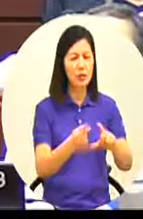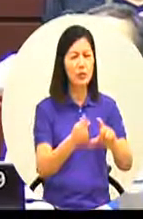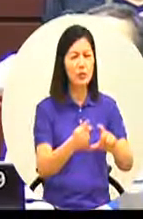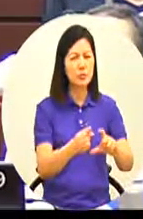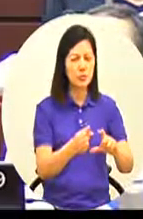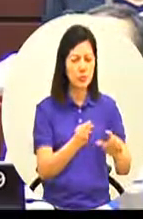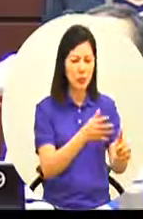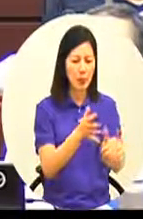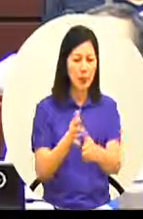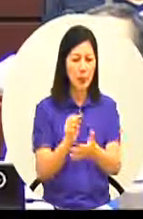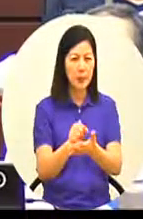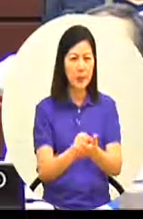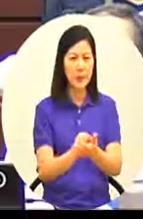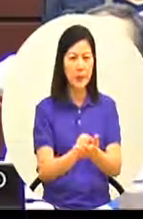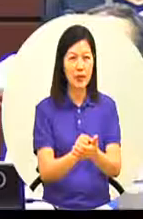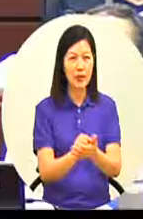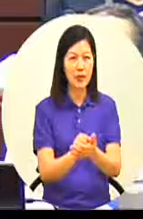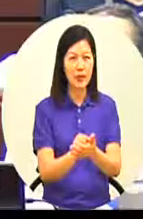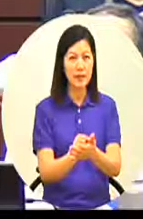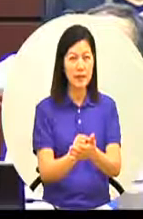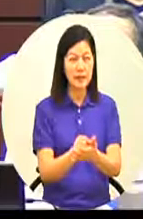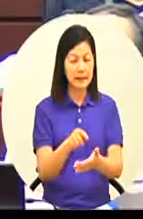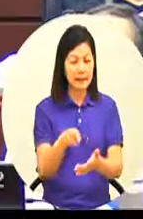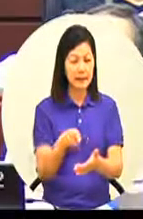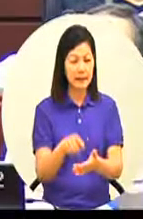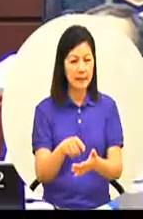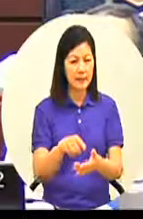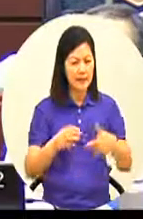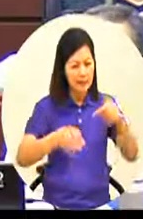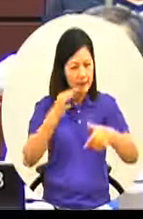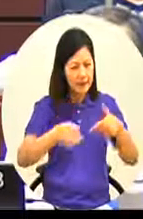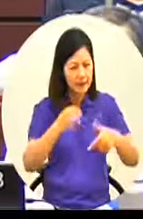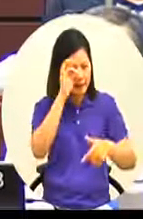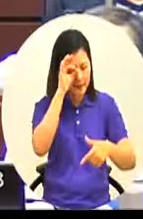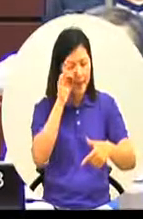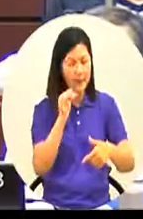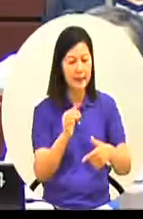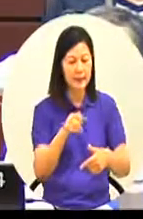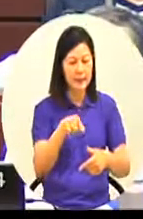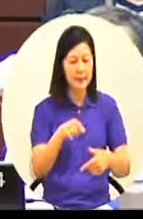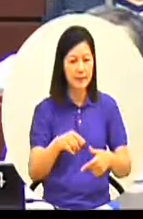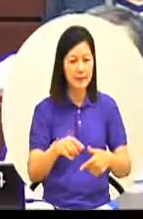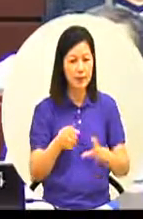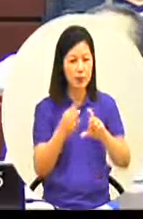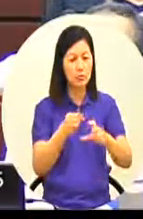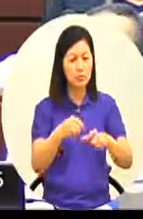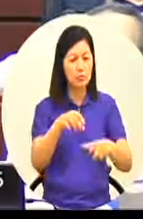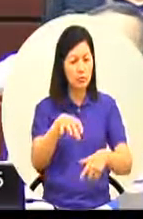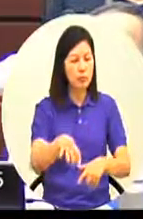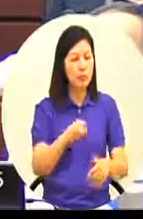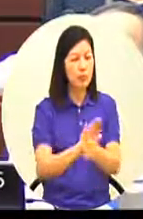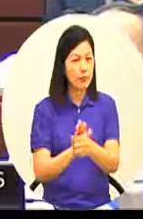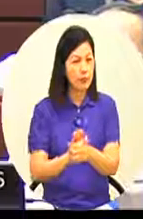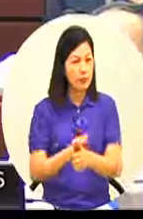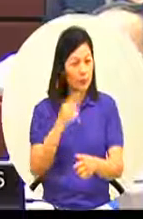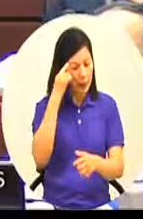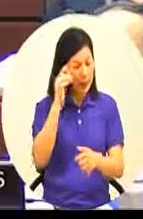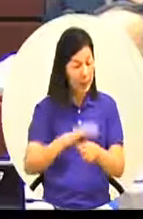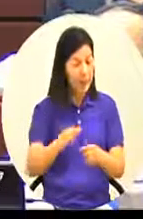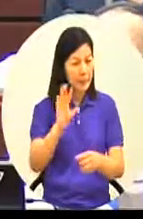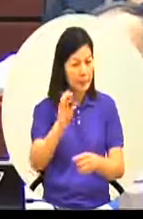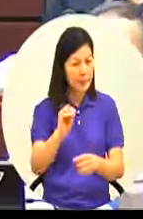们这是讲对于区务就是比较值得看的，就是对于区公所服务满不满意这一点。但是如果说这